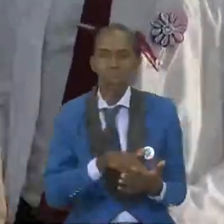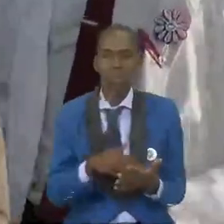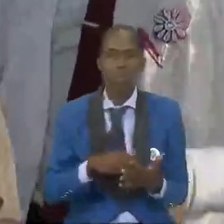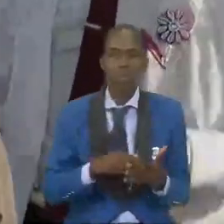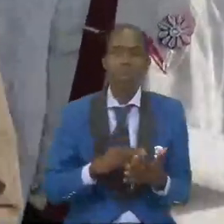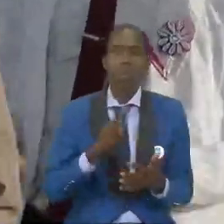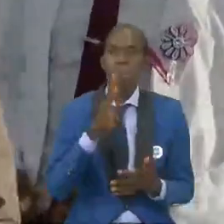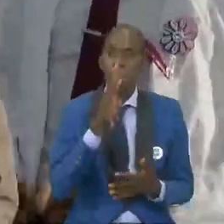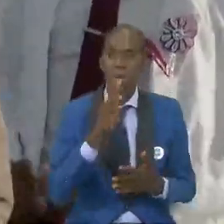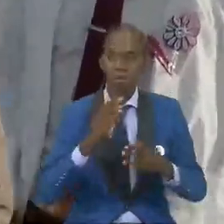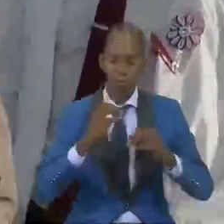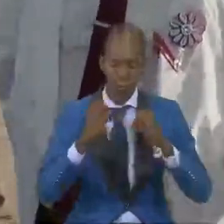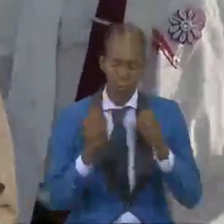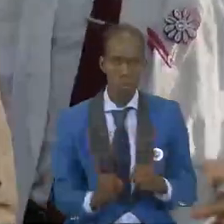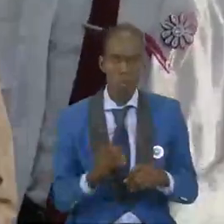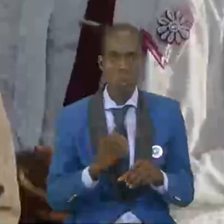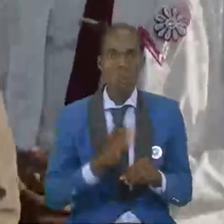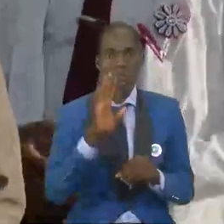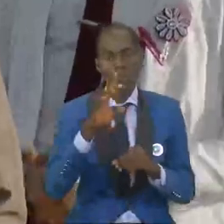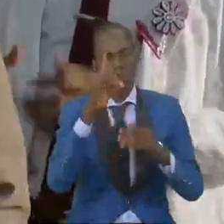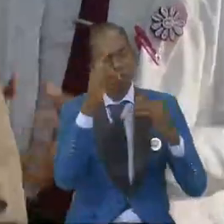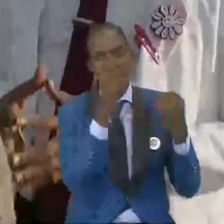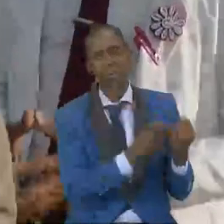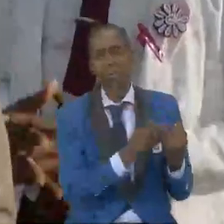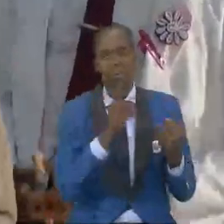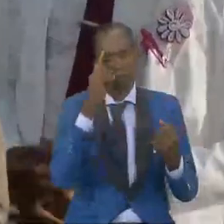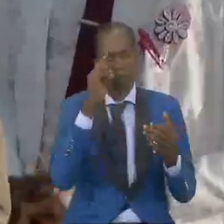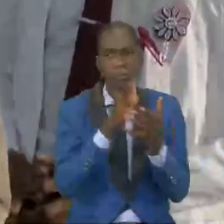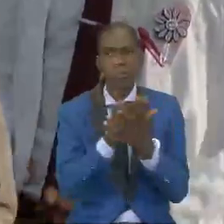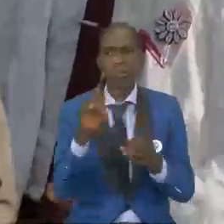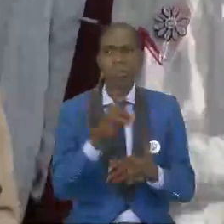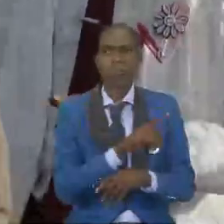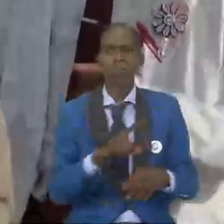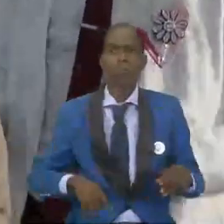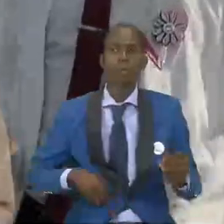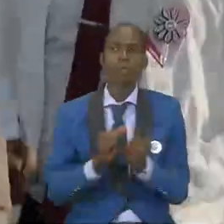De te bouger, sois ferme dans ta foi,